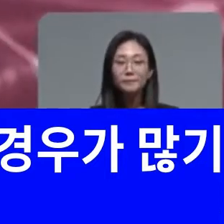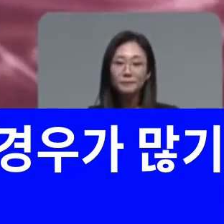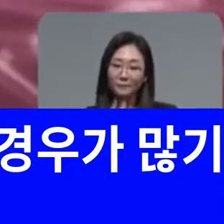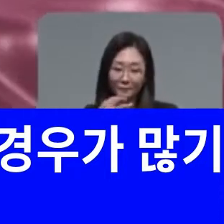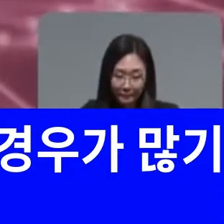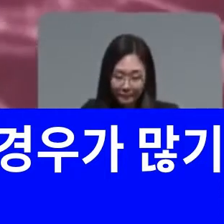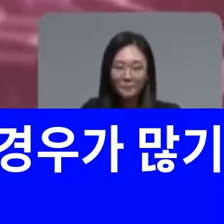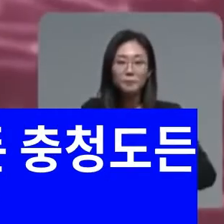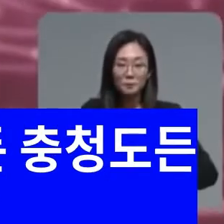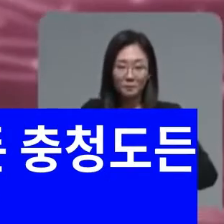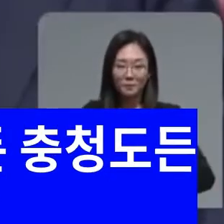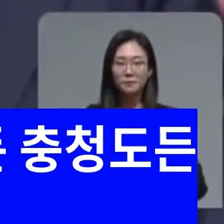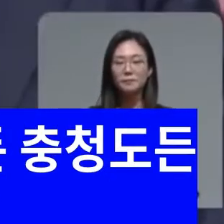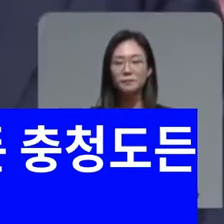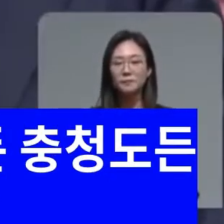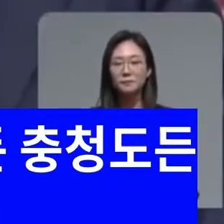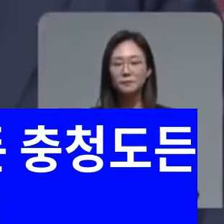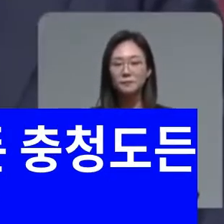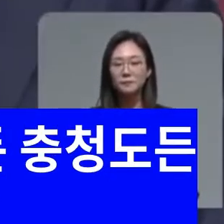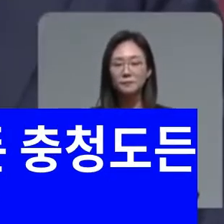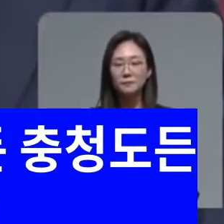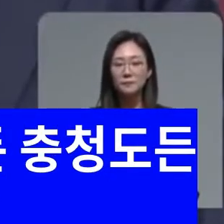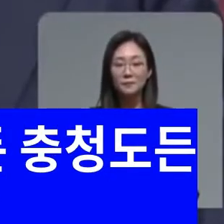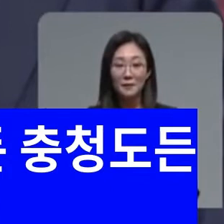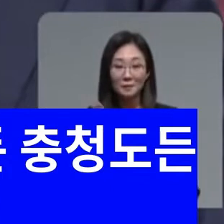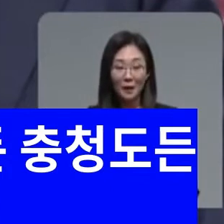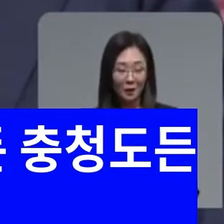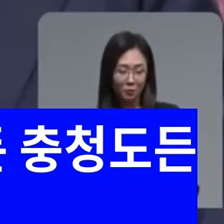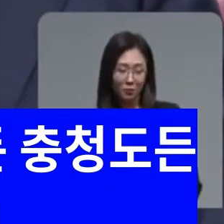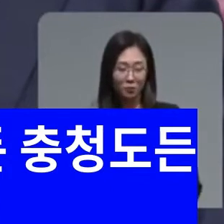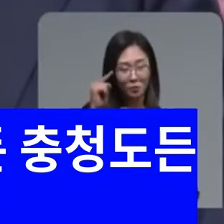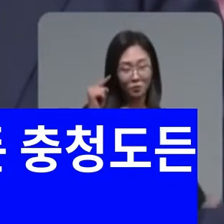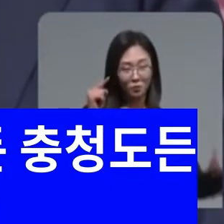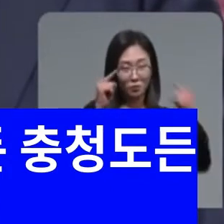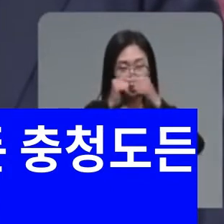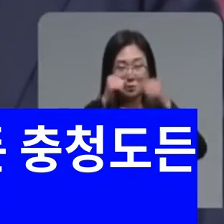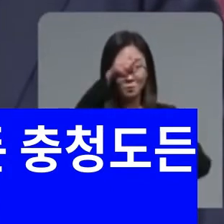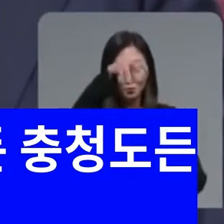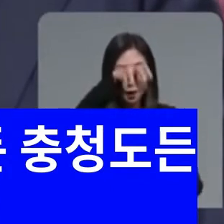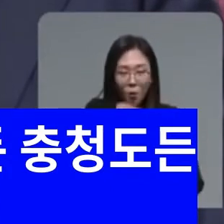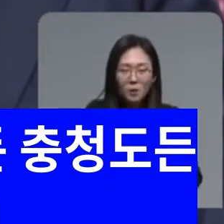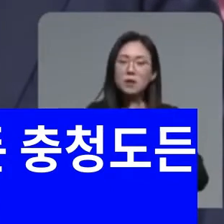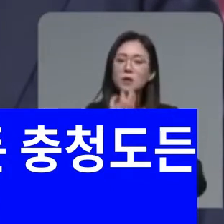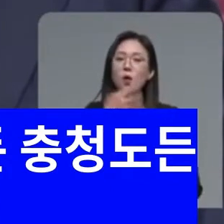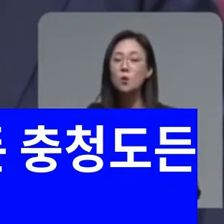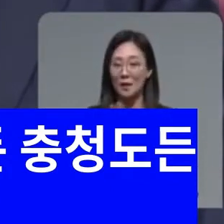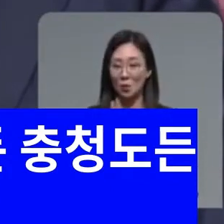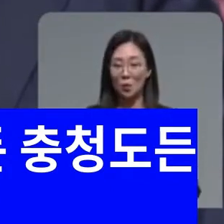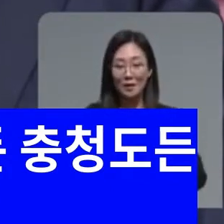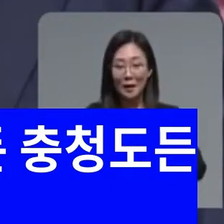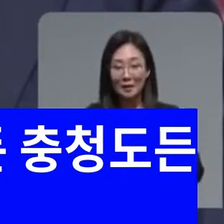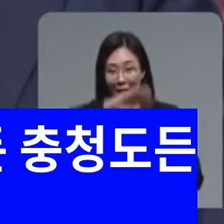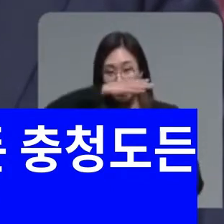수도권에 필요합니다. 그러나 이 요격 장소는 꼭 수도권이 아니어도 뭐